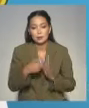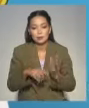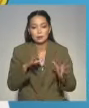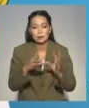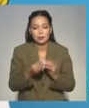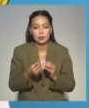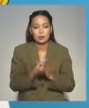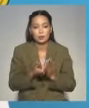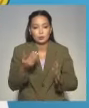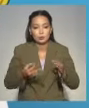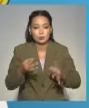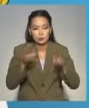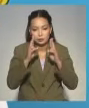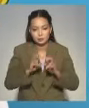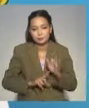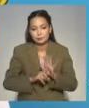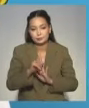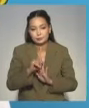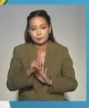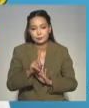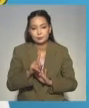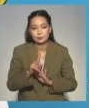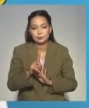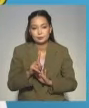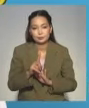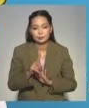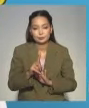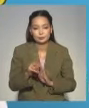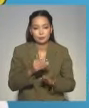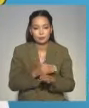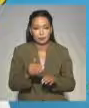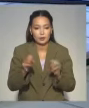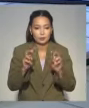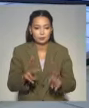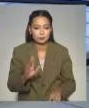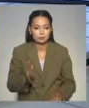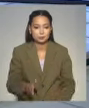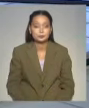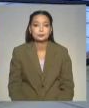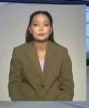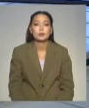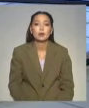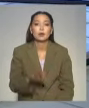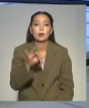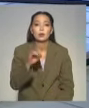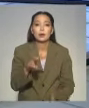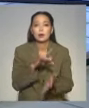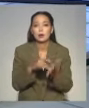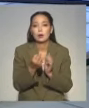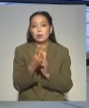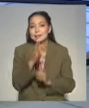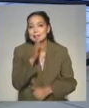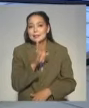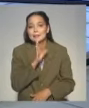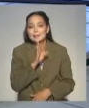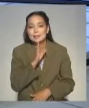сотқа дейінгі тергеу амалдары жүргізілуде. Қажетті сараптамалар тағайындалды. Орал қаласында 12 жастағы